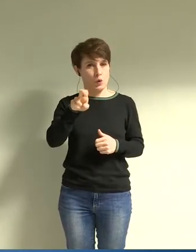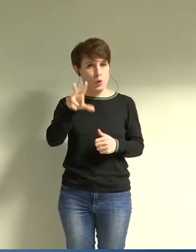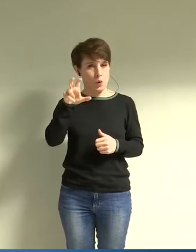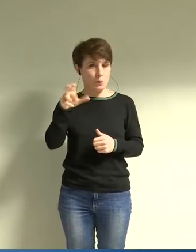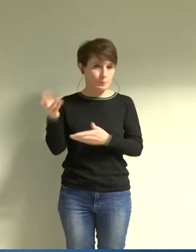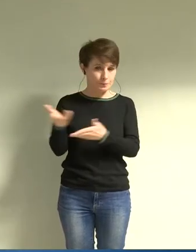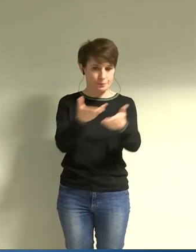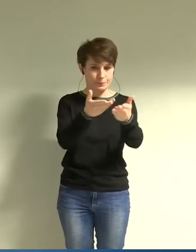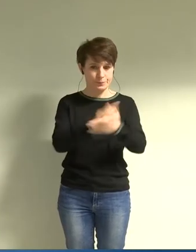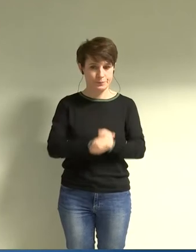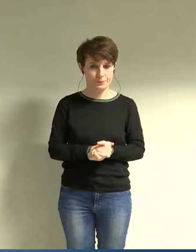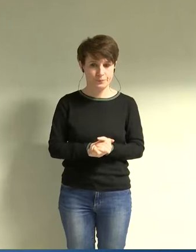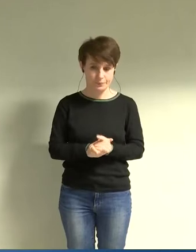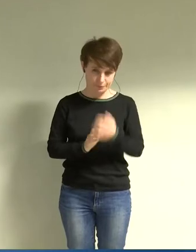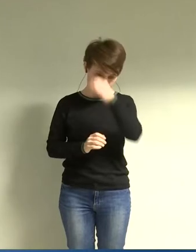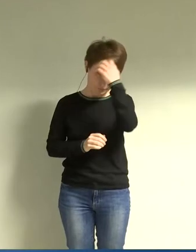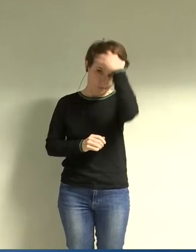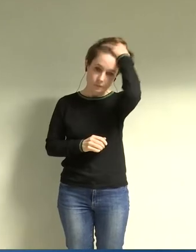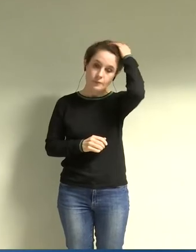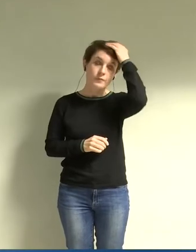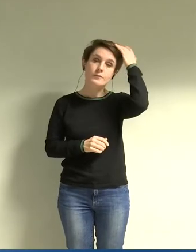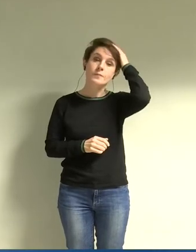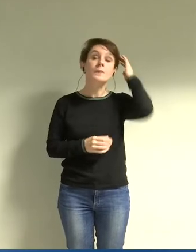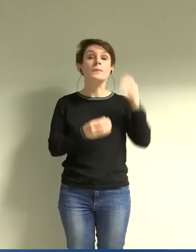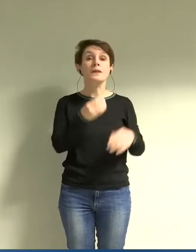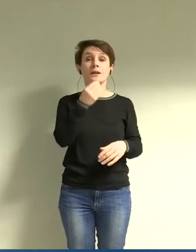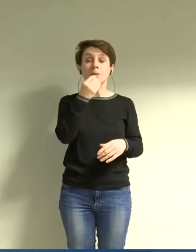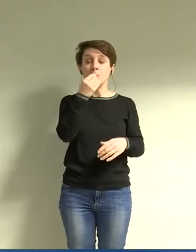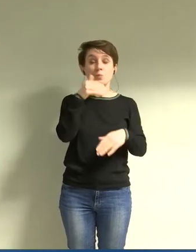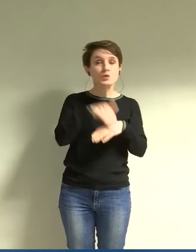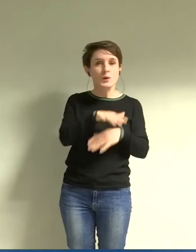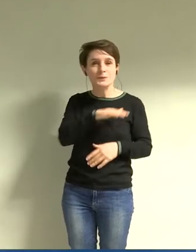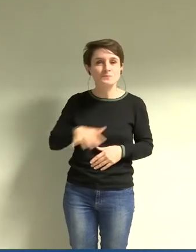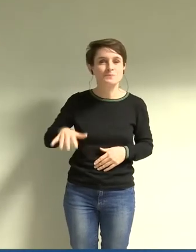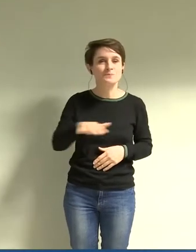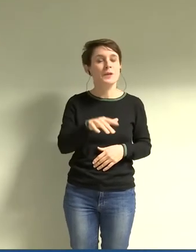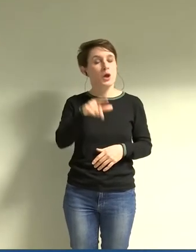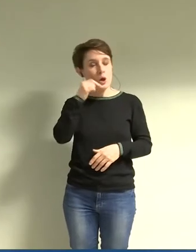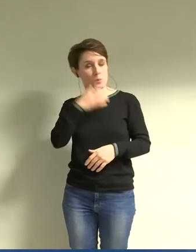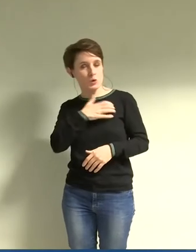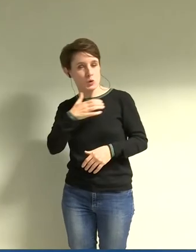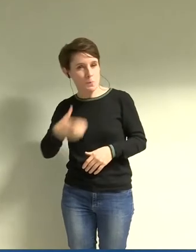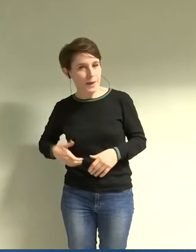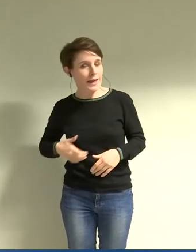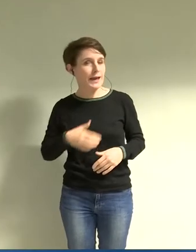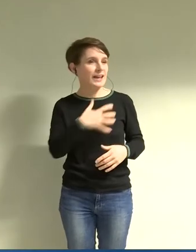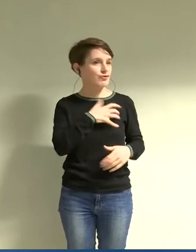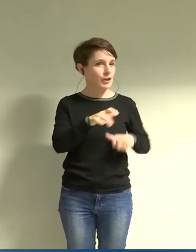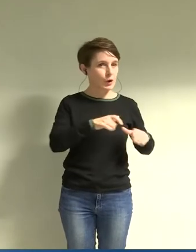bonsoir monsieur le maire mesdames messieurs les élus chaire grenobloise et grenoblois